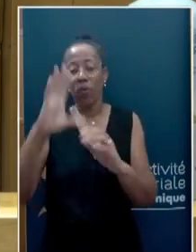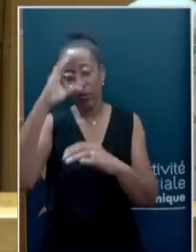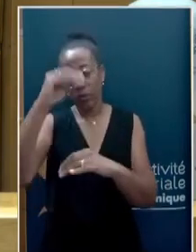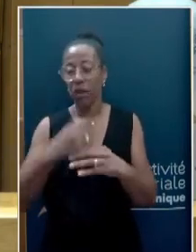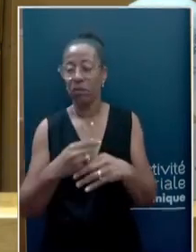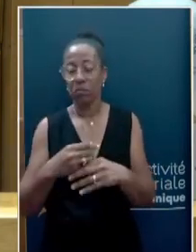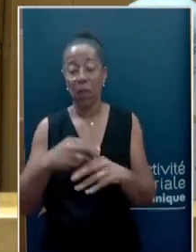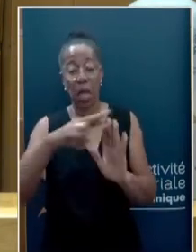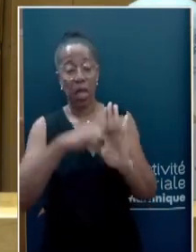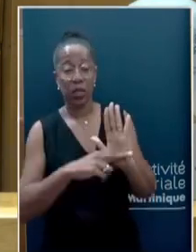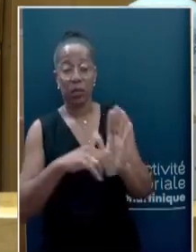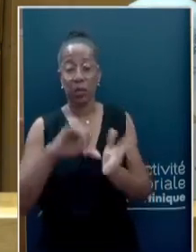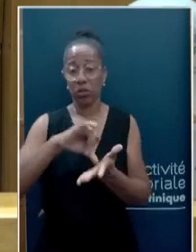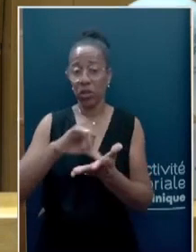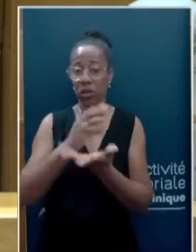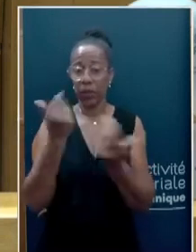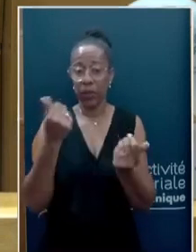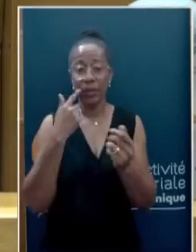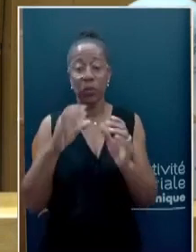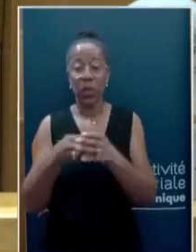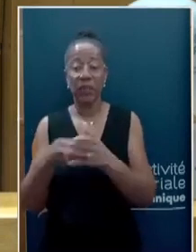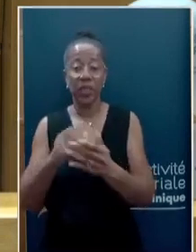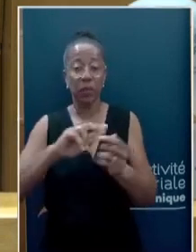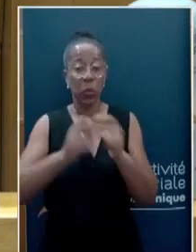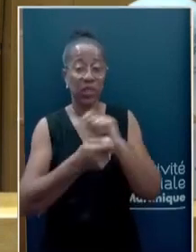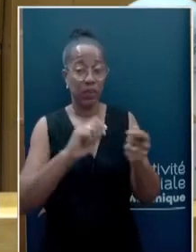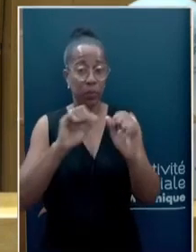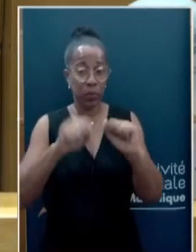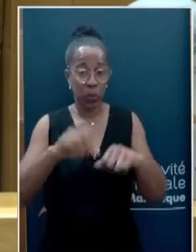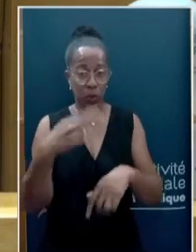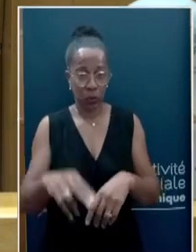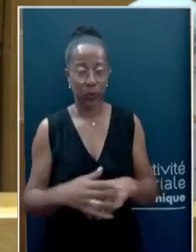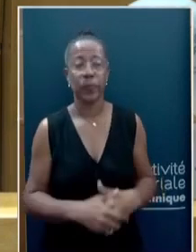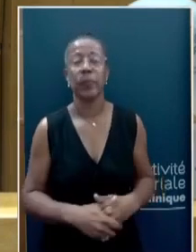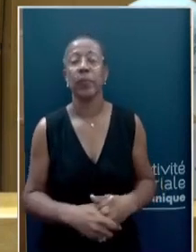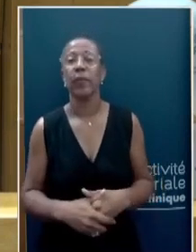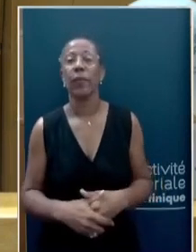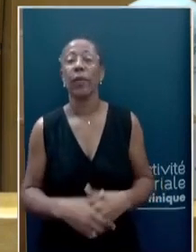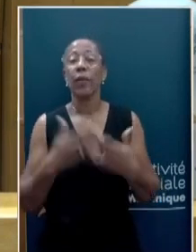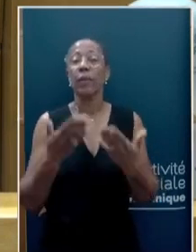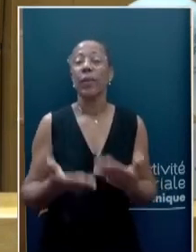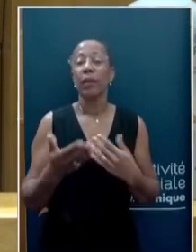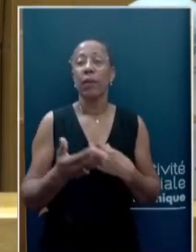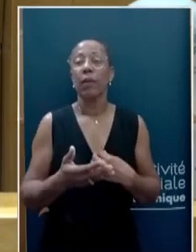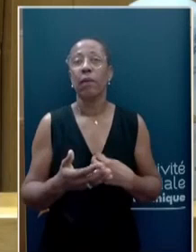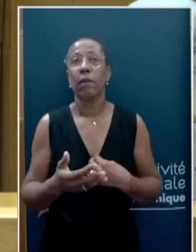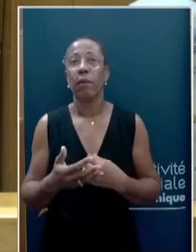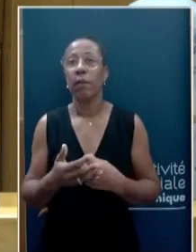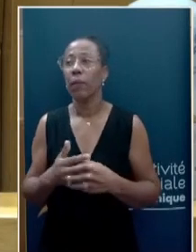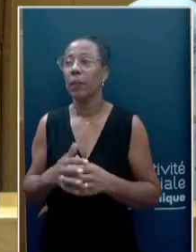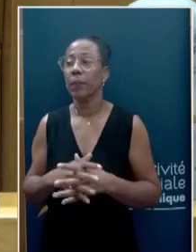si les collectivités peuvent les modifier. En tout cas, je dis ça en passant. Maintenant, pour revenir plus